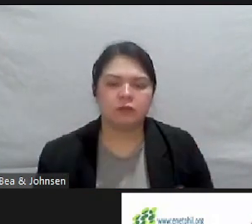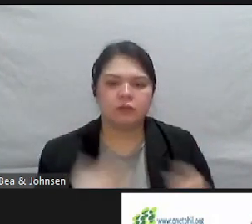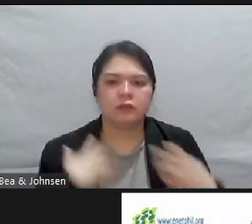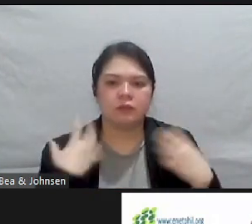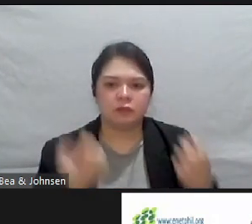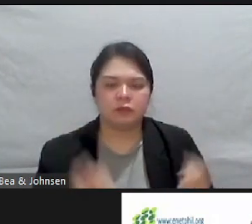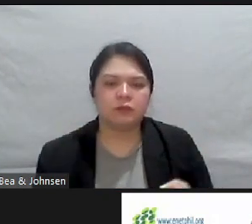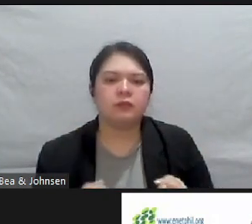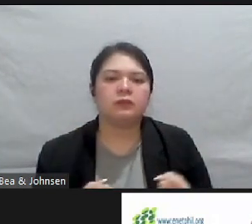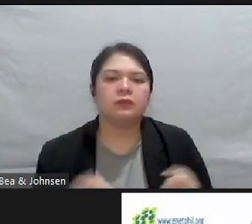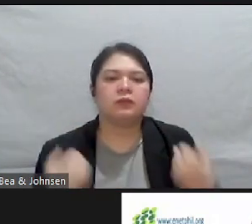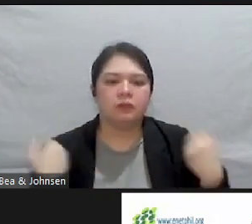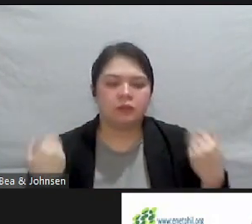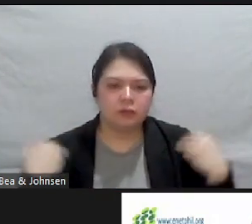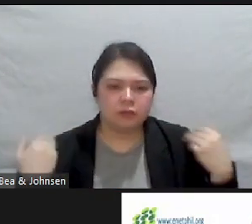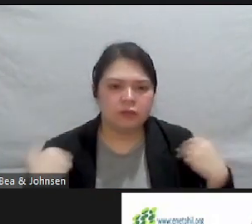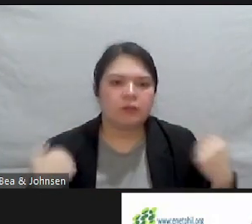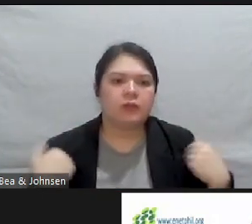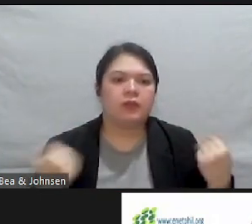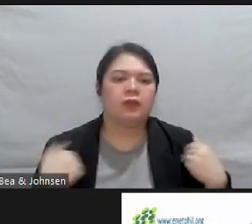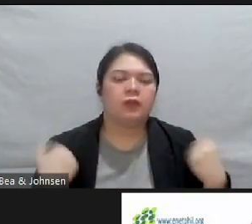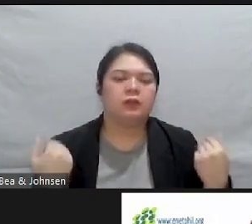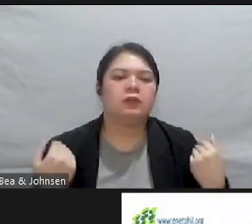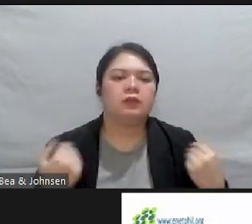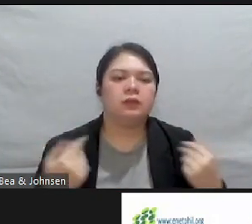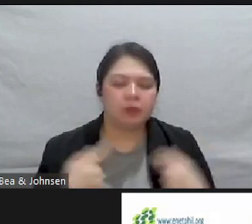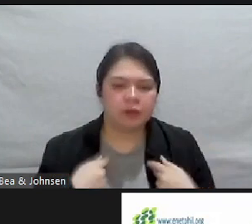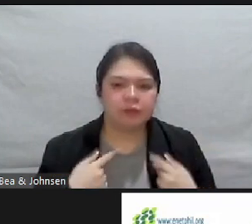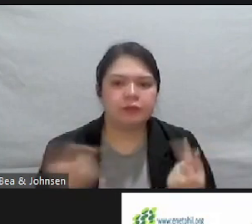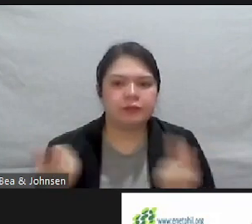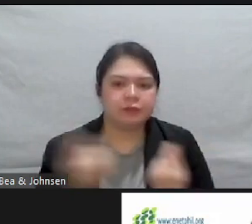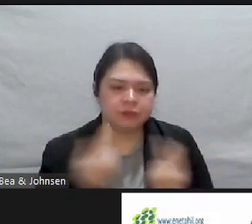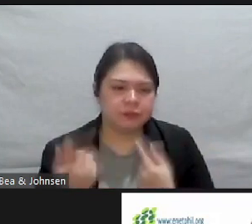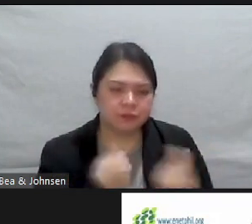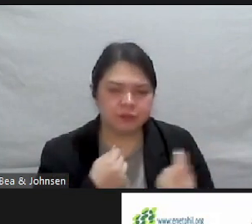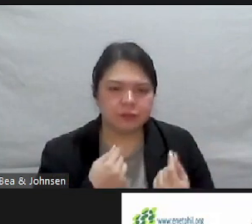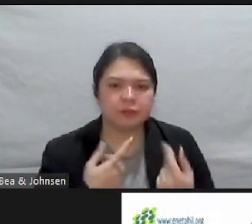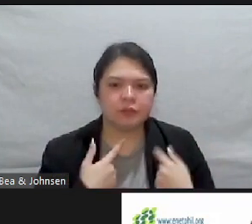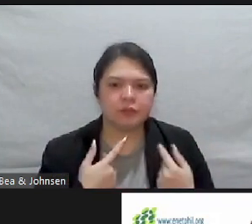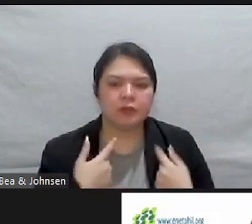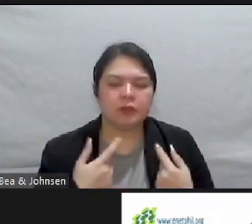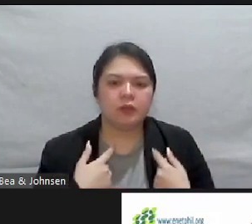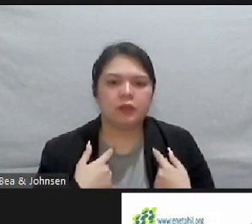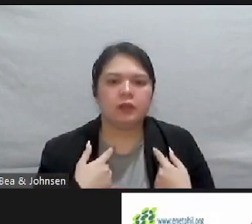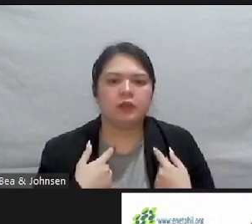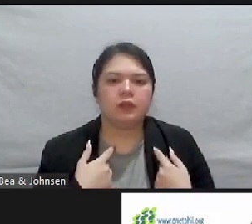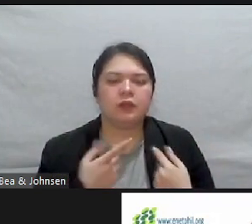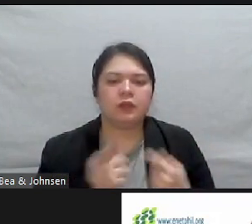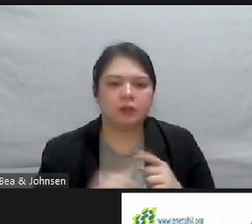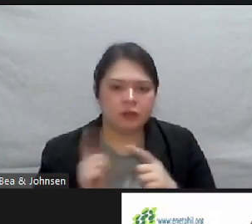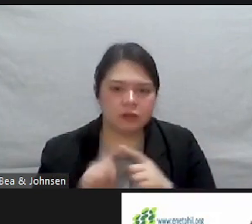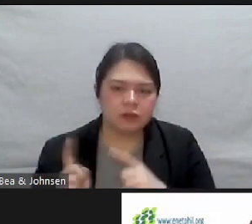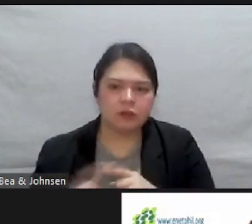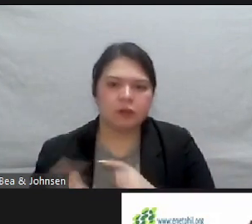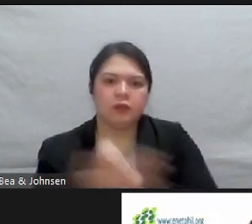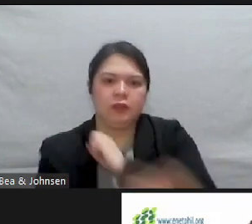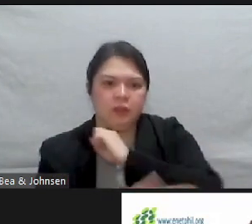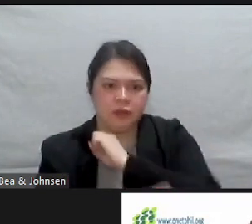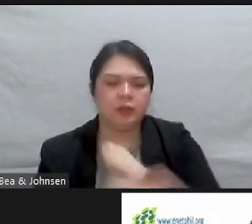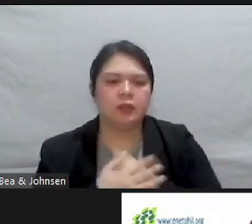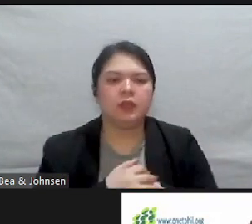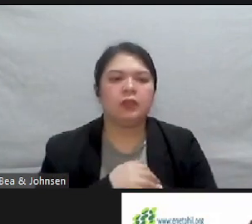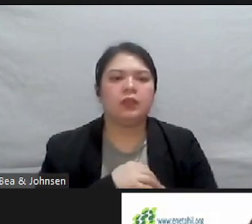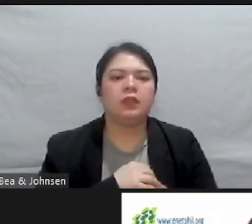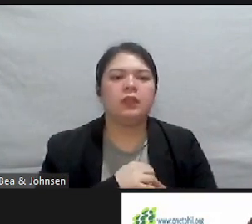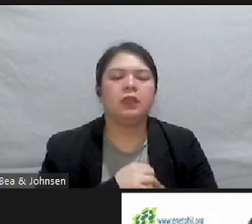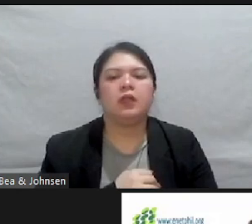lakas kabataan. Ukol dito, may mga ginawa rin pong action research yung sa iba ding bansa. So,